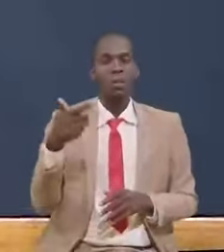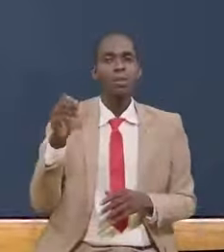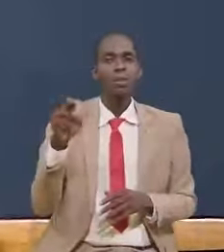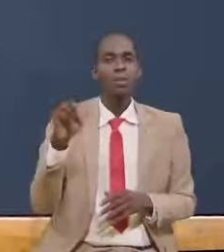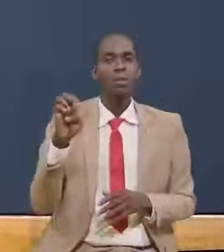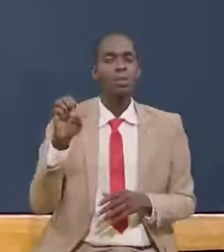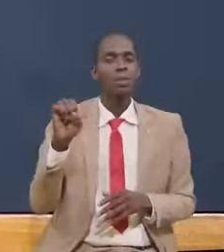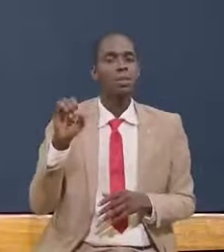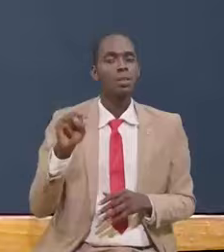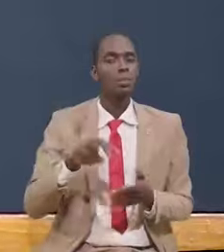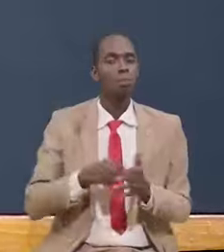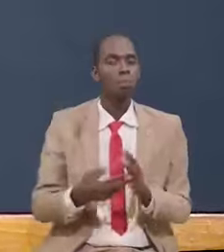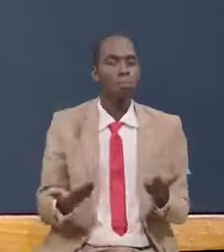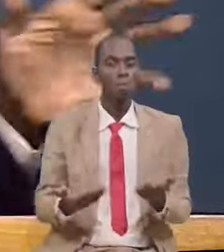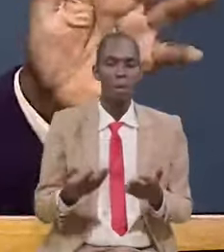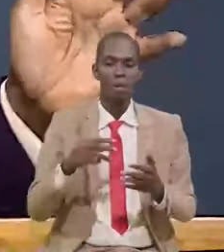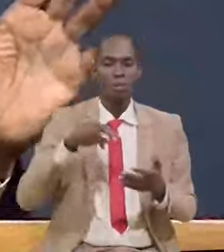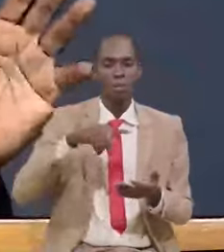Genèse veut dire commencement.